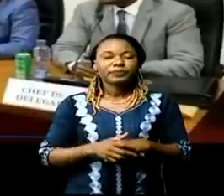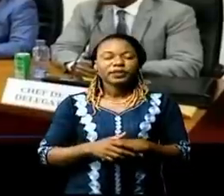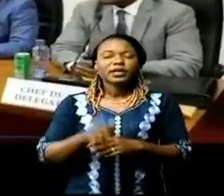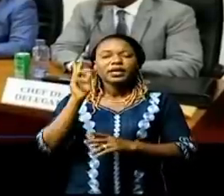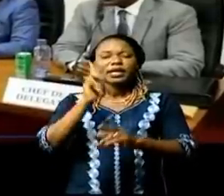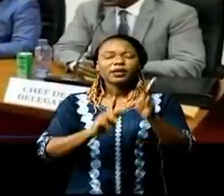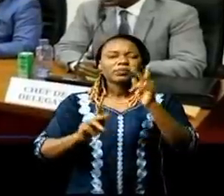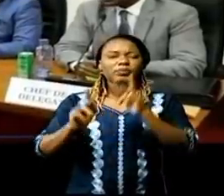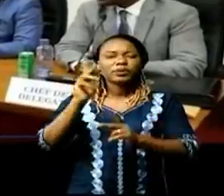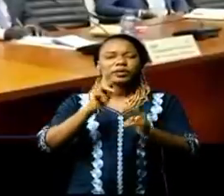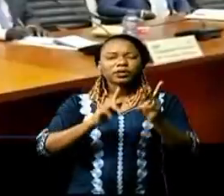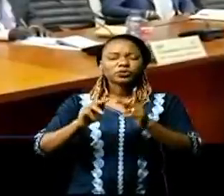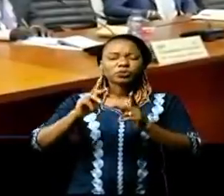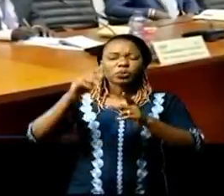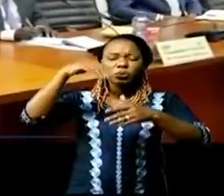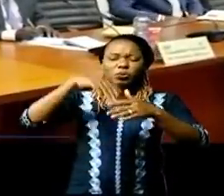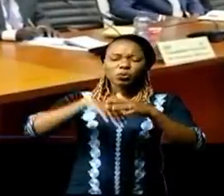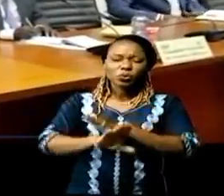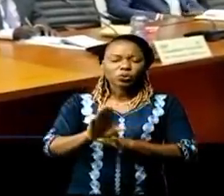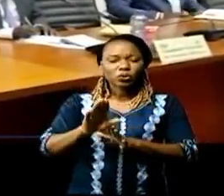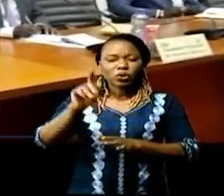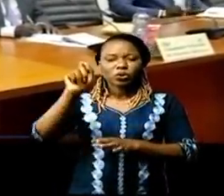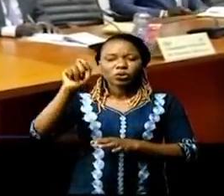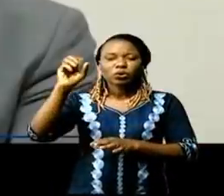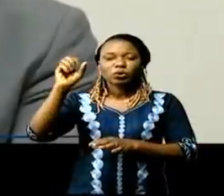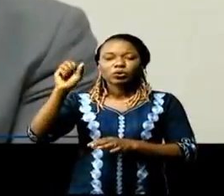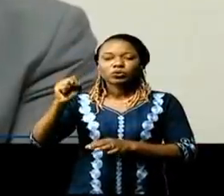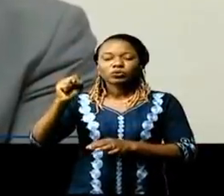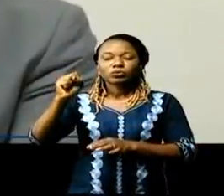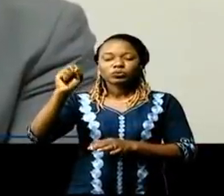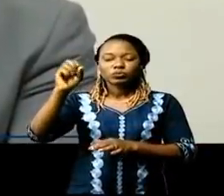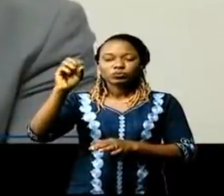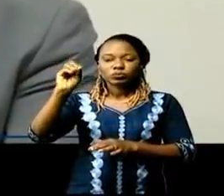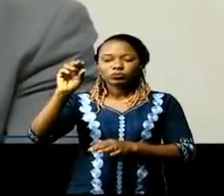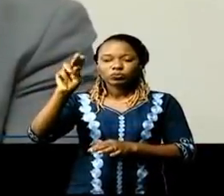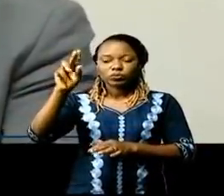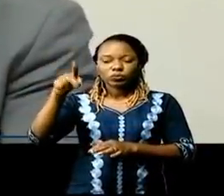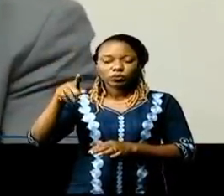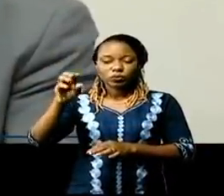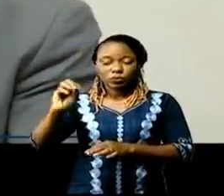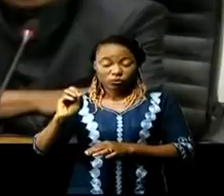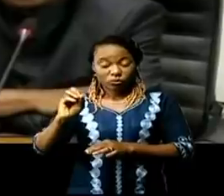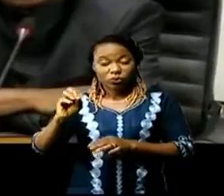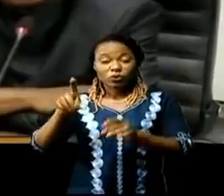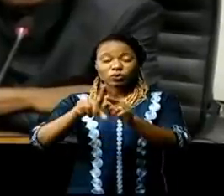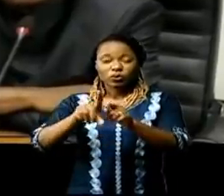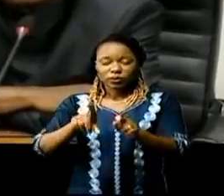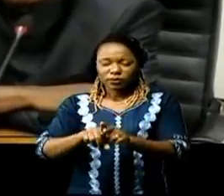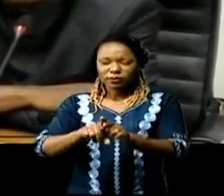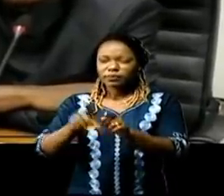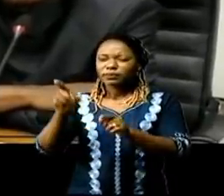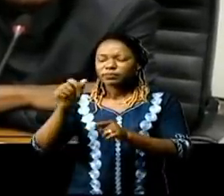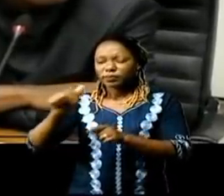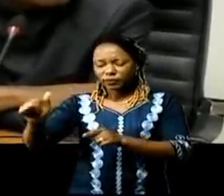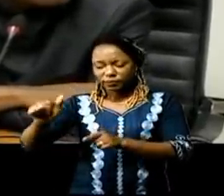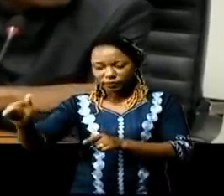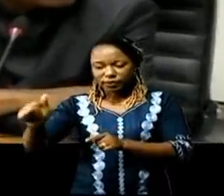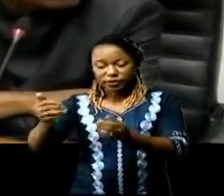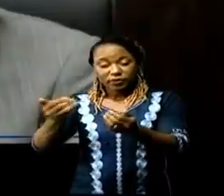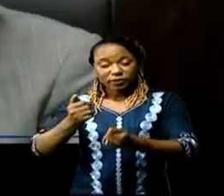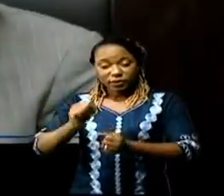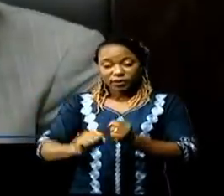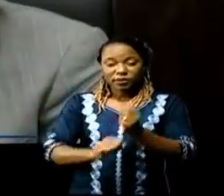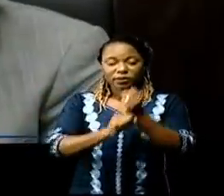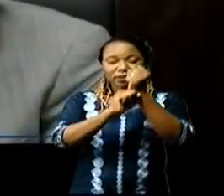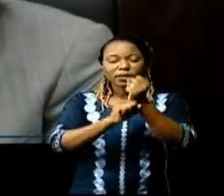population sinistrée d'Ndjombo, localité située à 90 km de Bassankoussou, a besoin d'une assistance humanitaire en urgence.